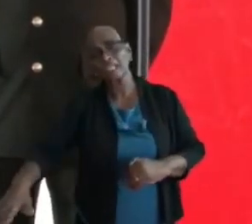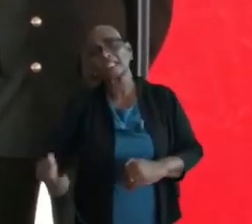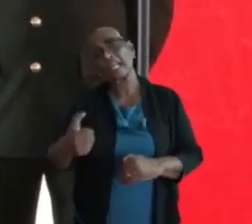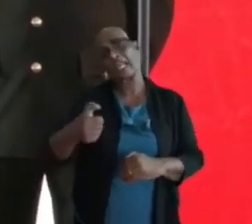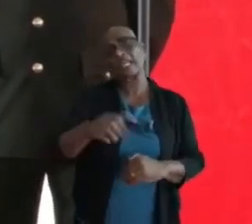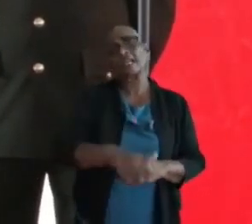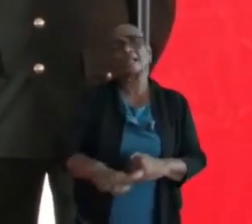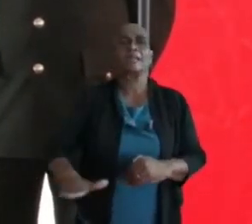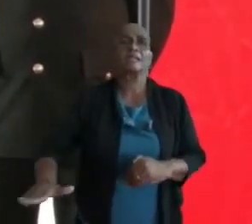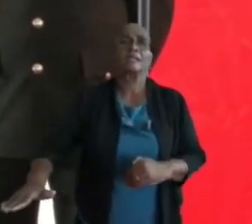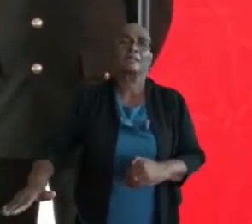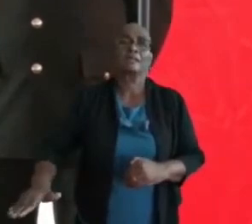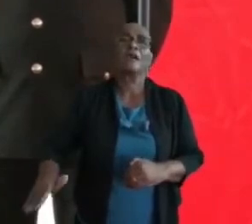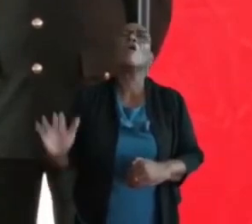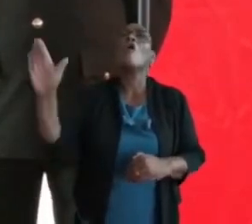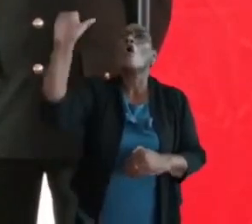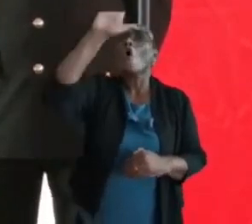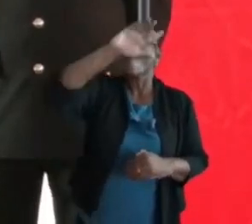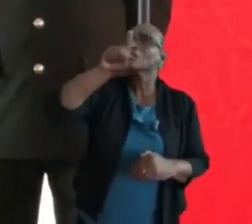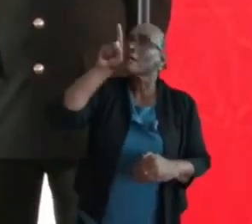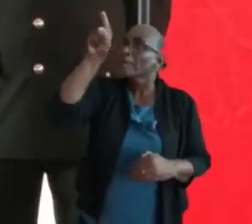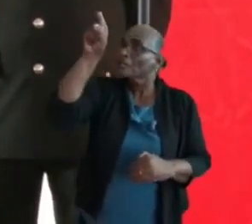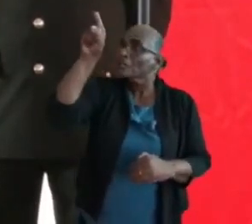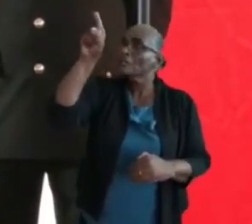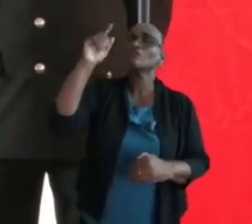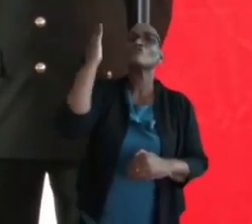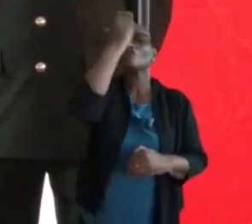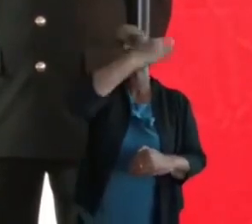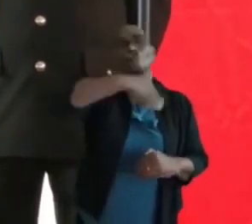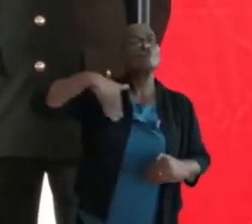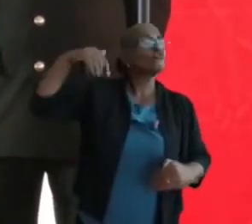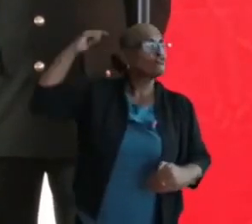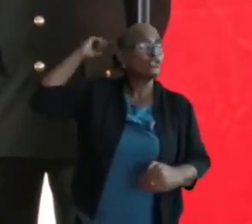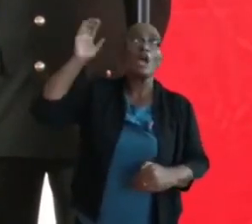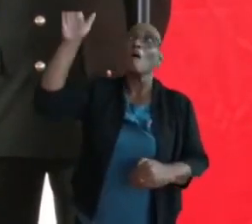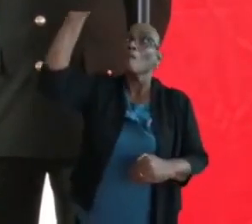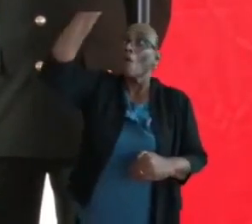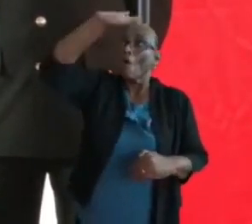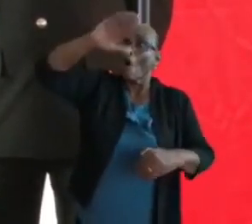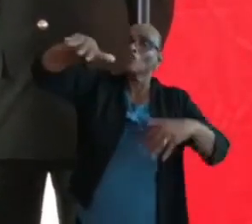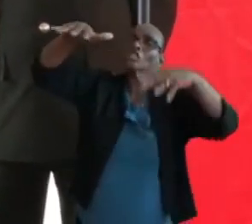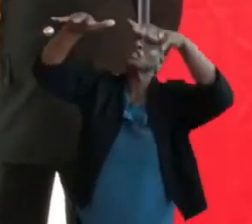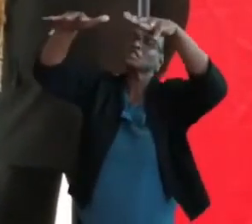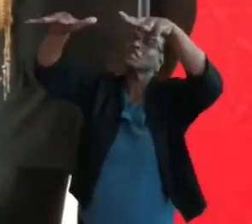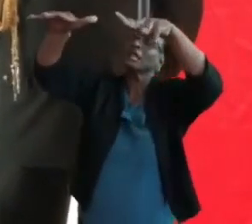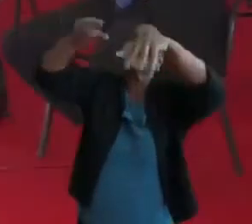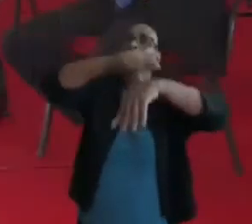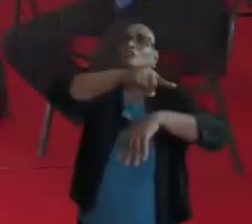kleinkinderen. God zij met u, Suriname. God bless you. Dank u wel.